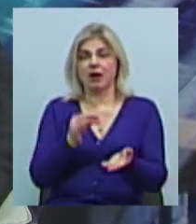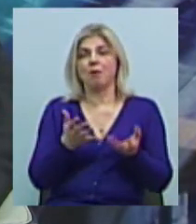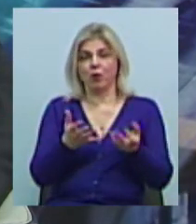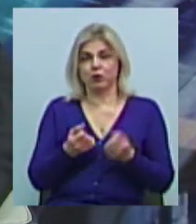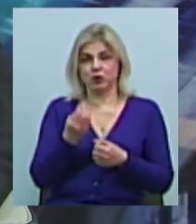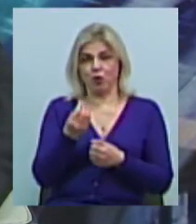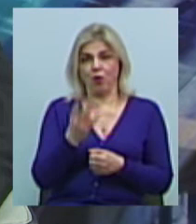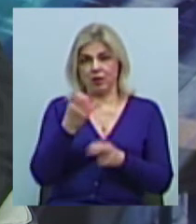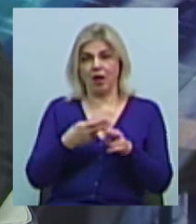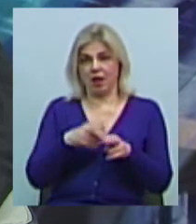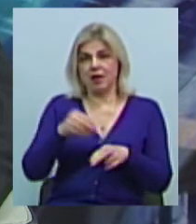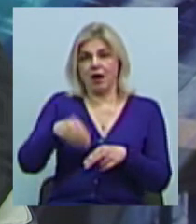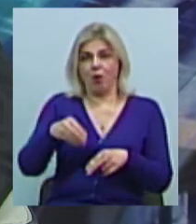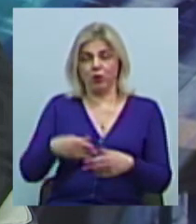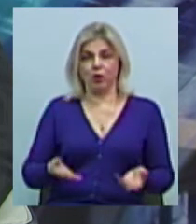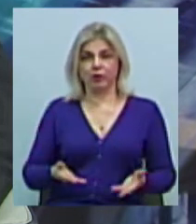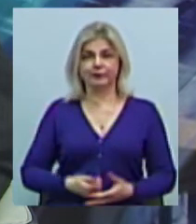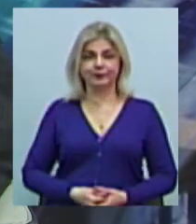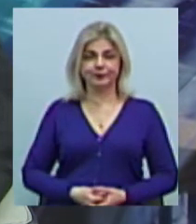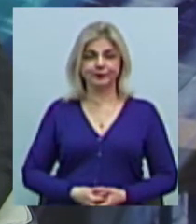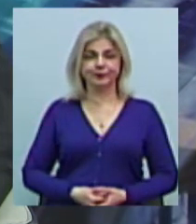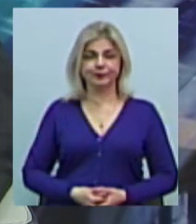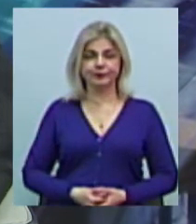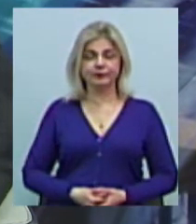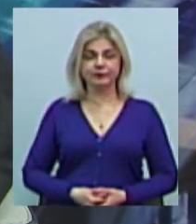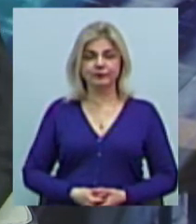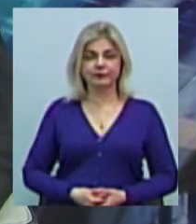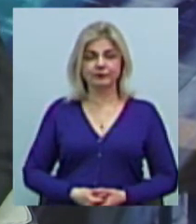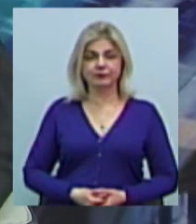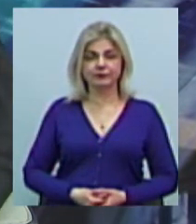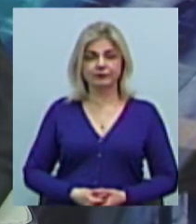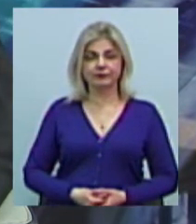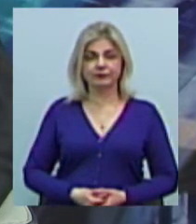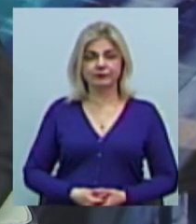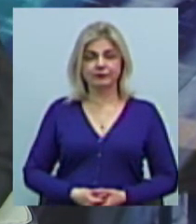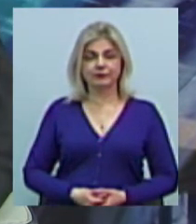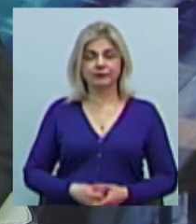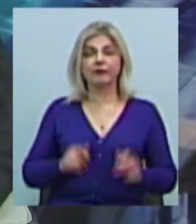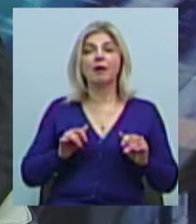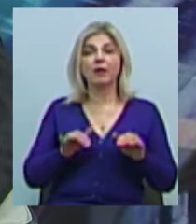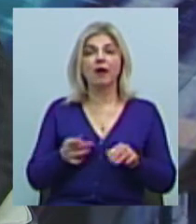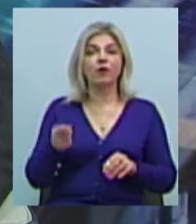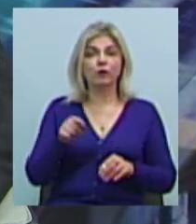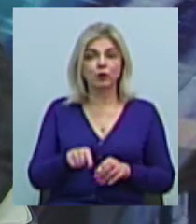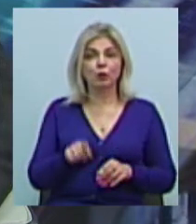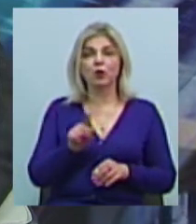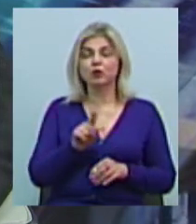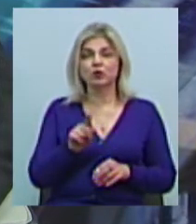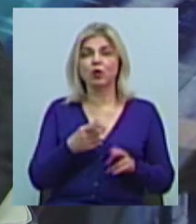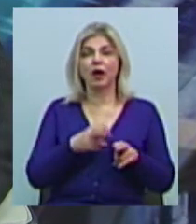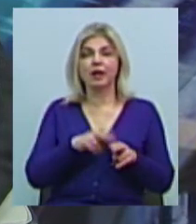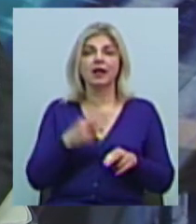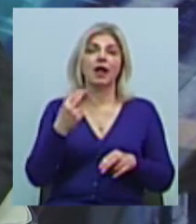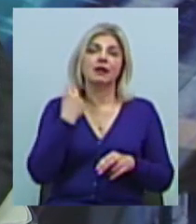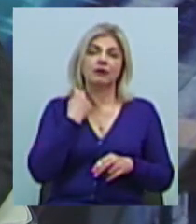свій картковий рахунок? Будь ласка, Володимир Володимирович. Питання. Справа в тому, що не дебіторська заборгованість,